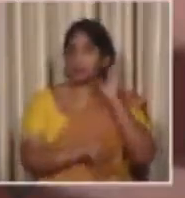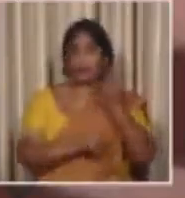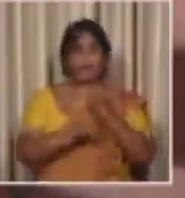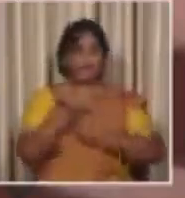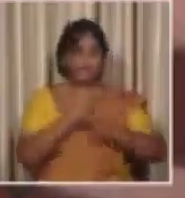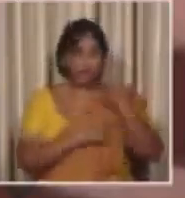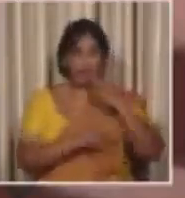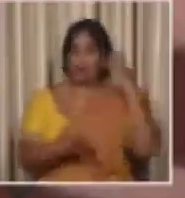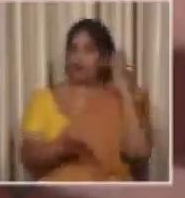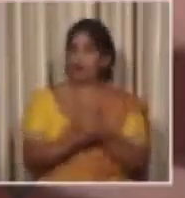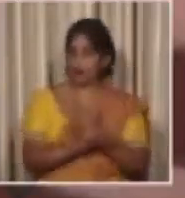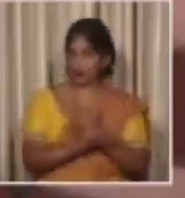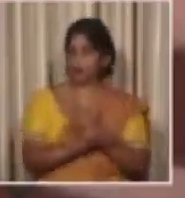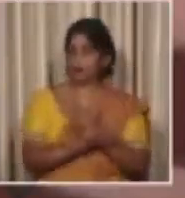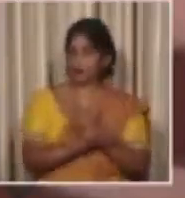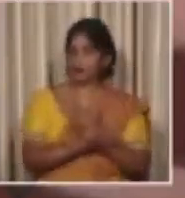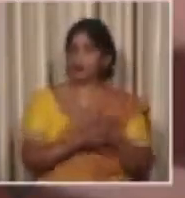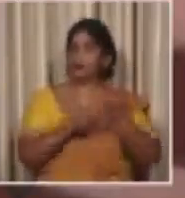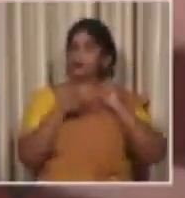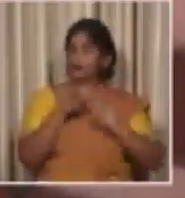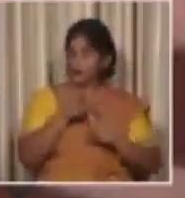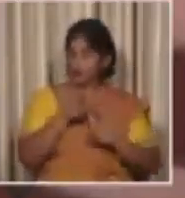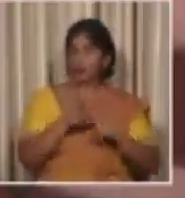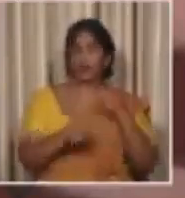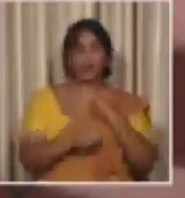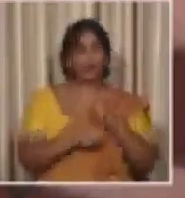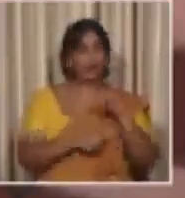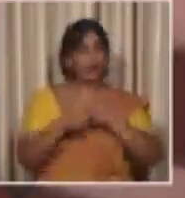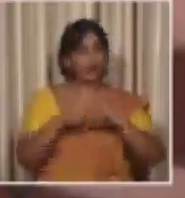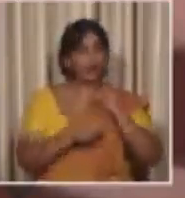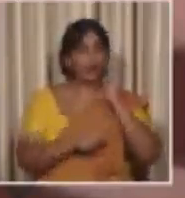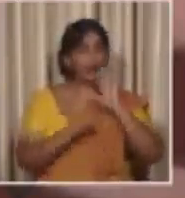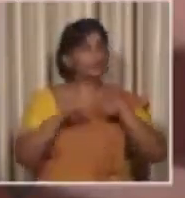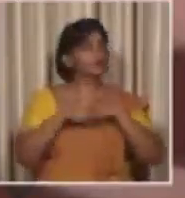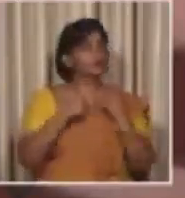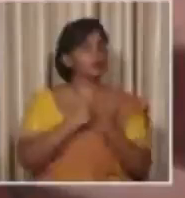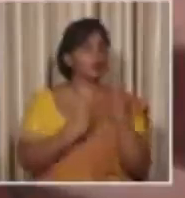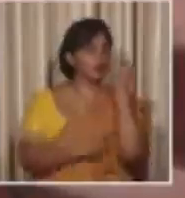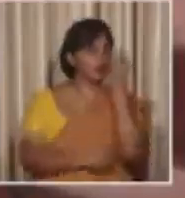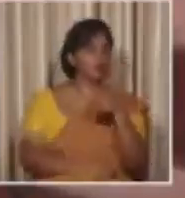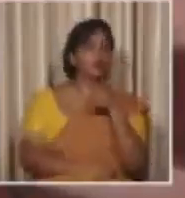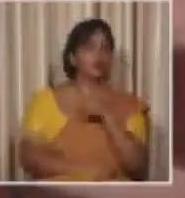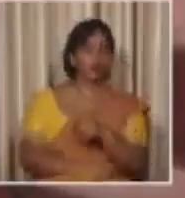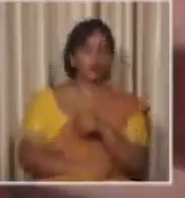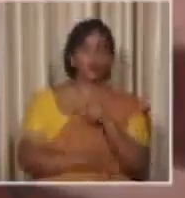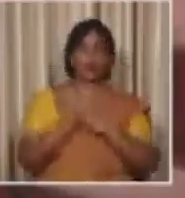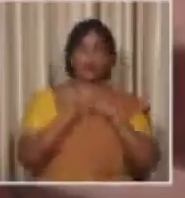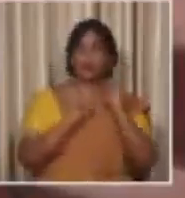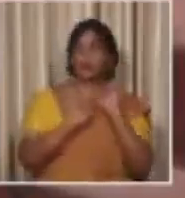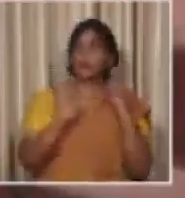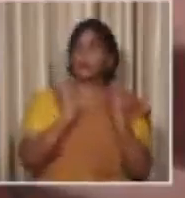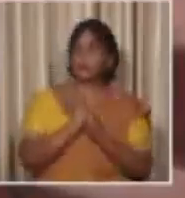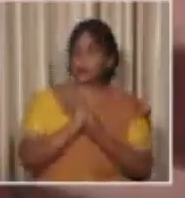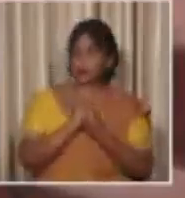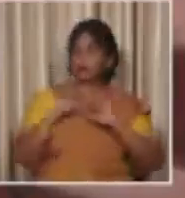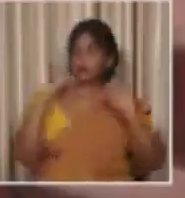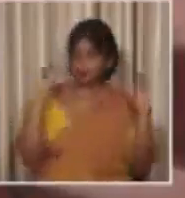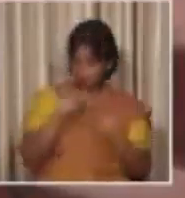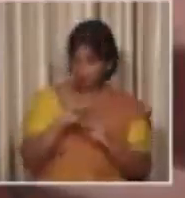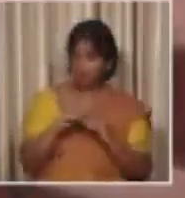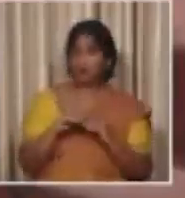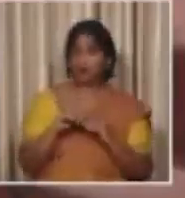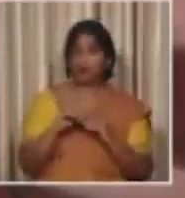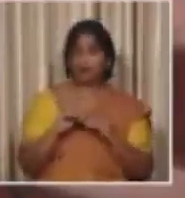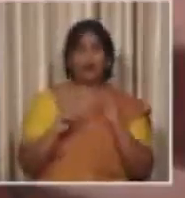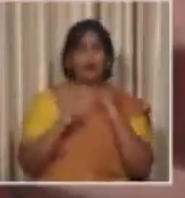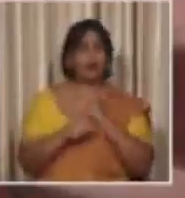විකුණන්න හැදුව එක නවත්තලා තියෙනවා. ඊළඟට රාජ්‍ය ආයතන විදේශීය සමාගම් ලබා දීමේදී ඒ සඳහා ජාතික ප්‍රතිපත්තියක් ඇතුළත් වන්නේද?